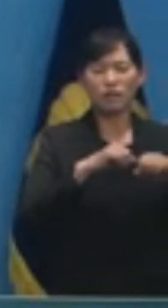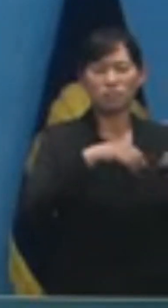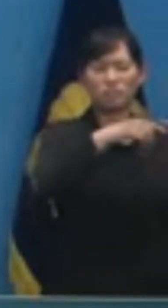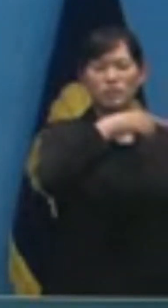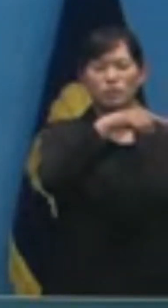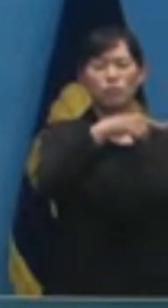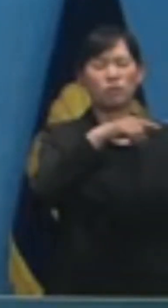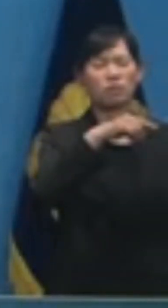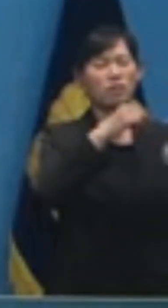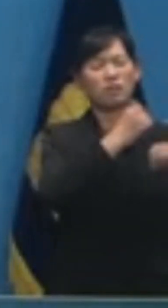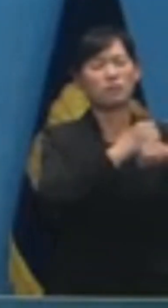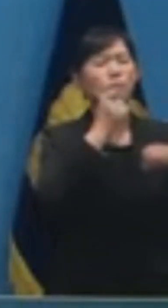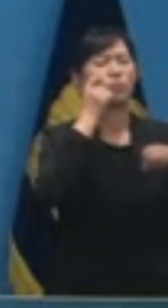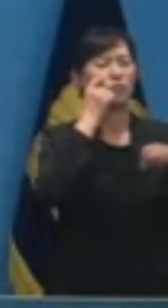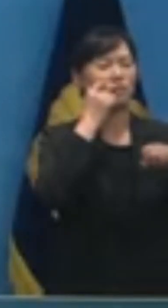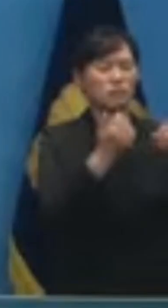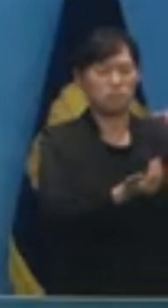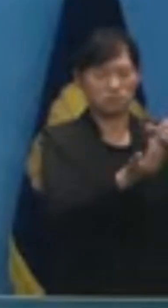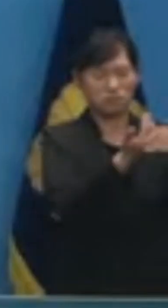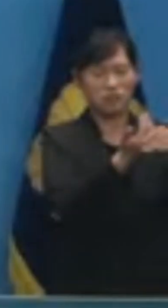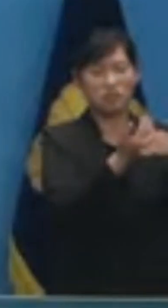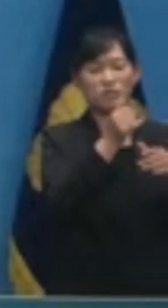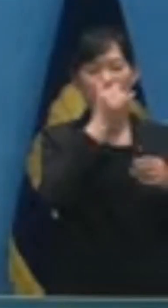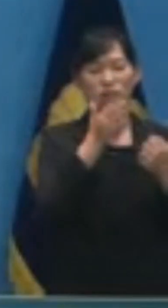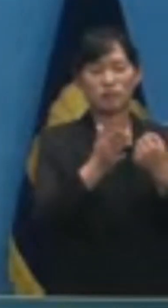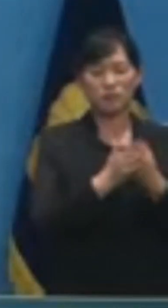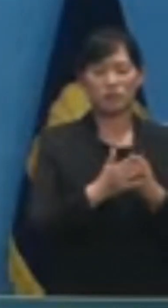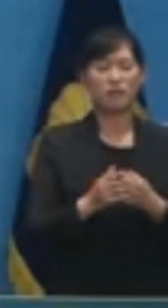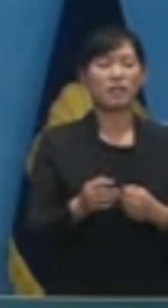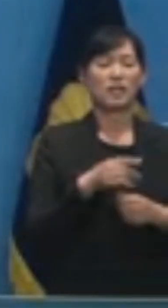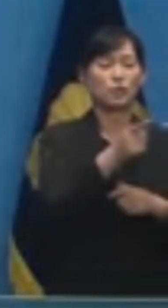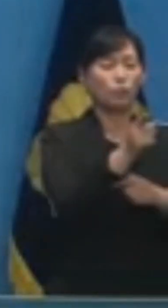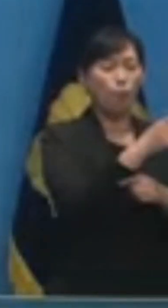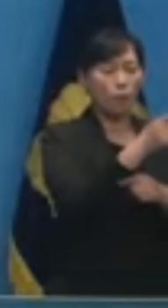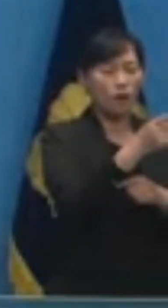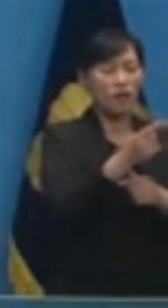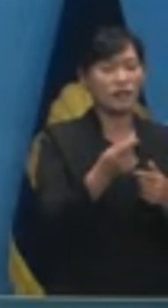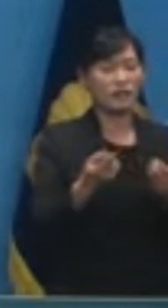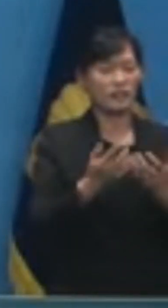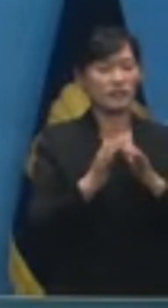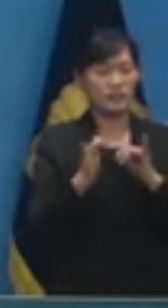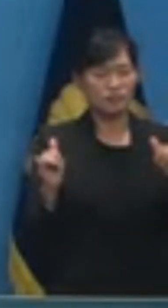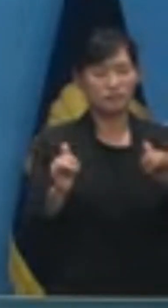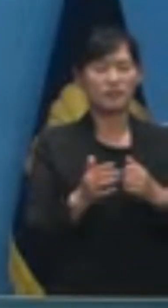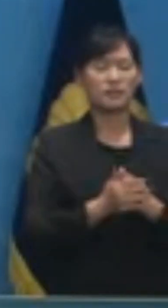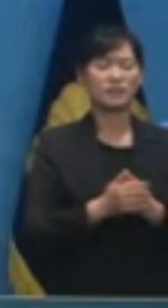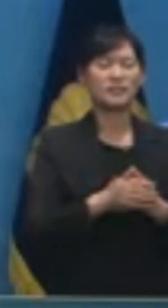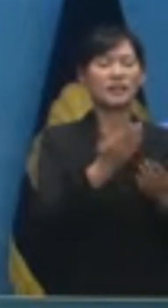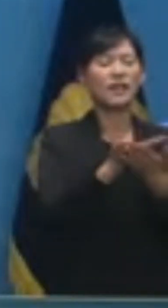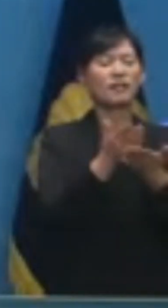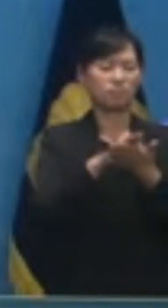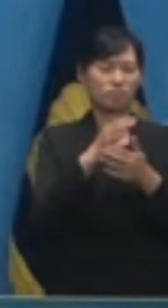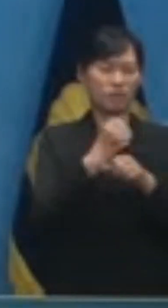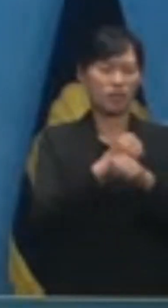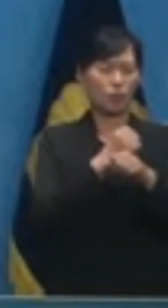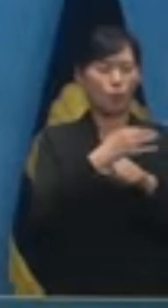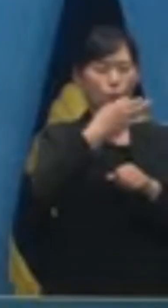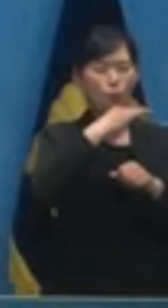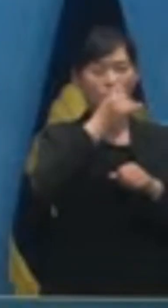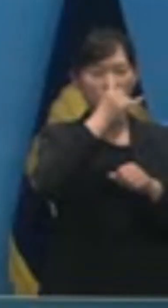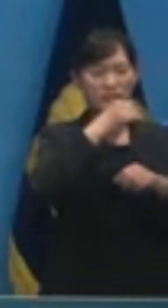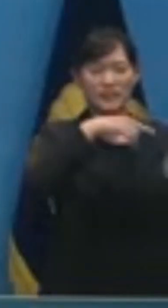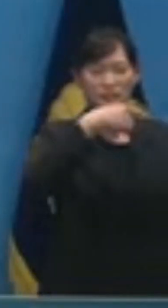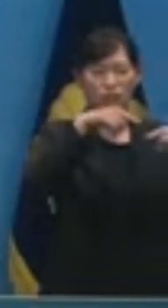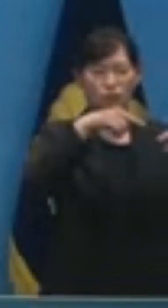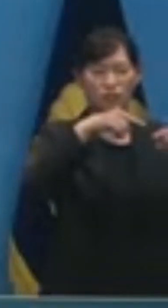지휘를 못하는 현상이 발생하고 있기에 소방공무원, 소방경 근속 승진 제도를 개선하여 효율적 지휘